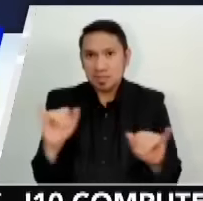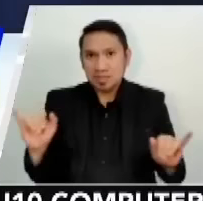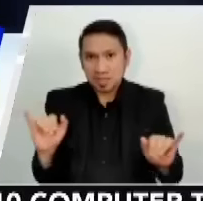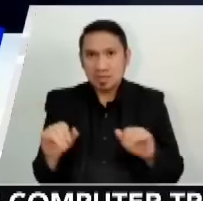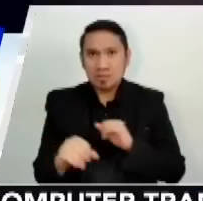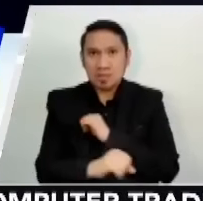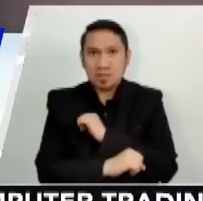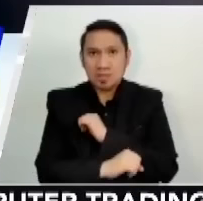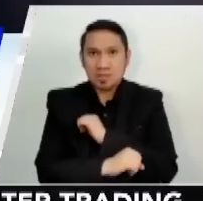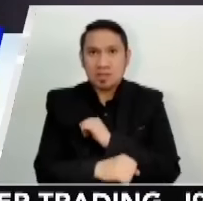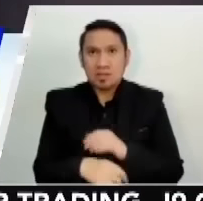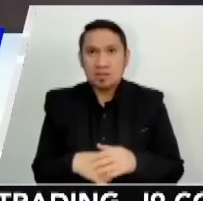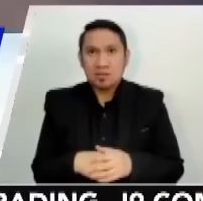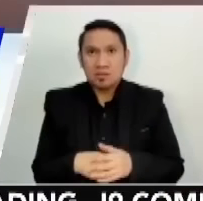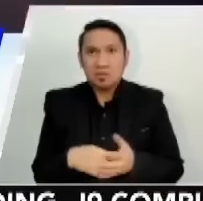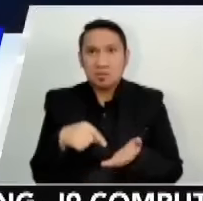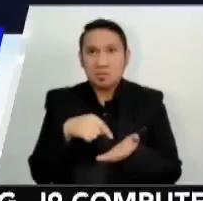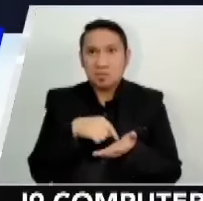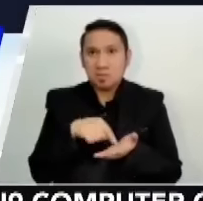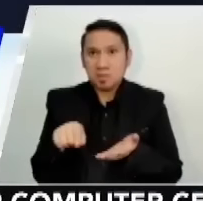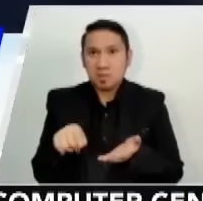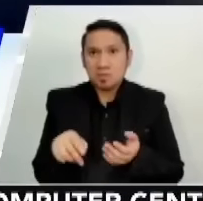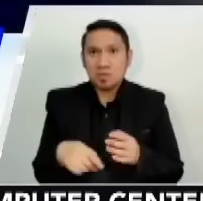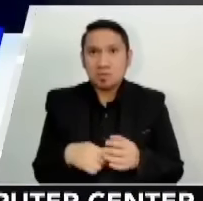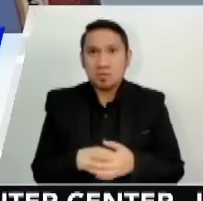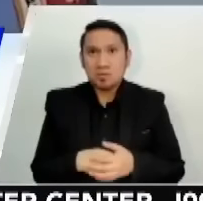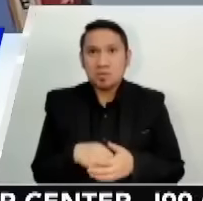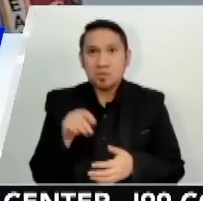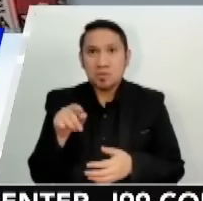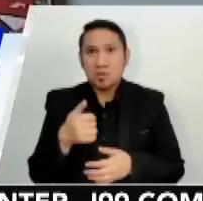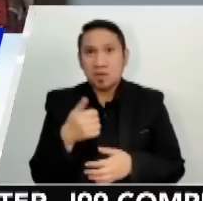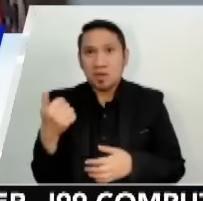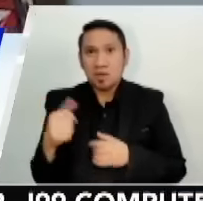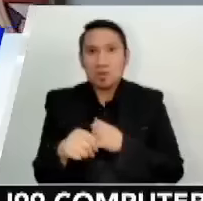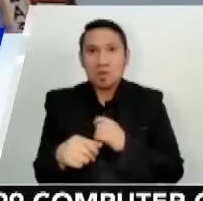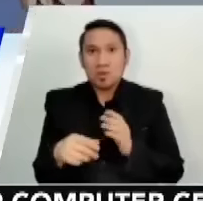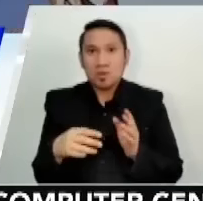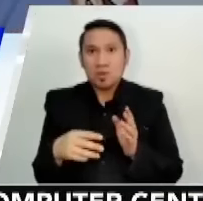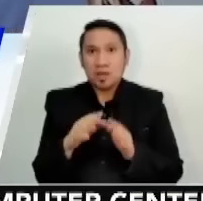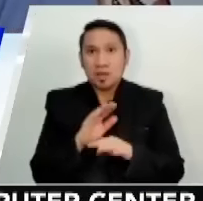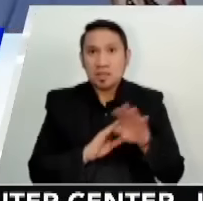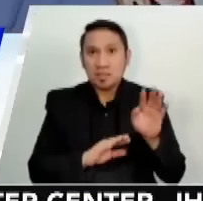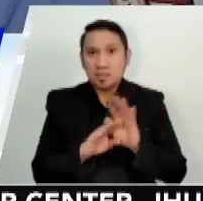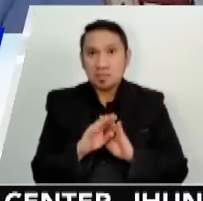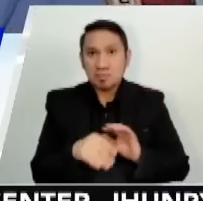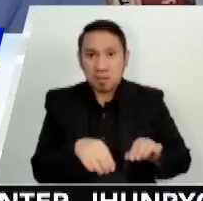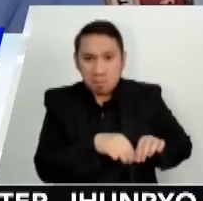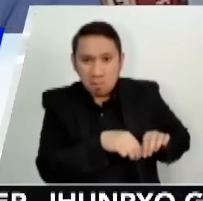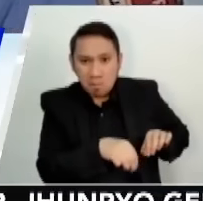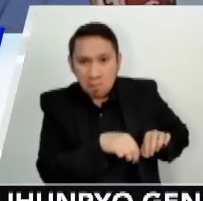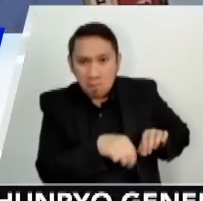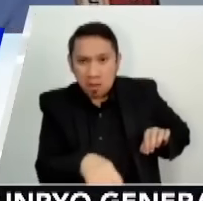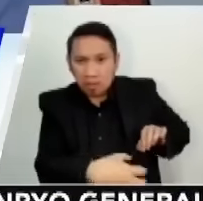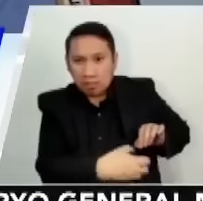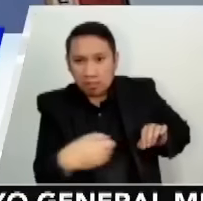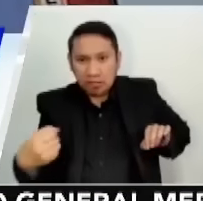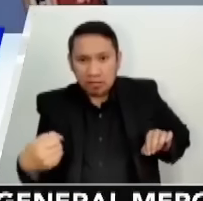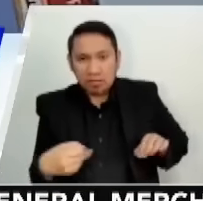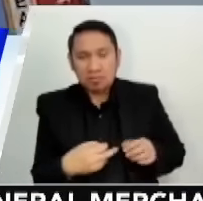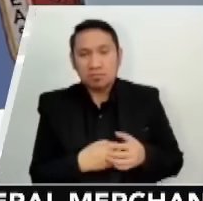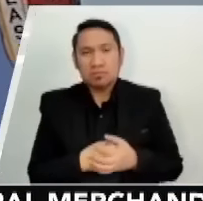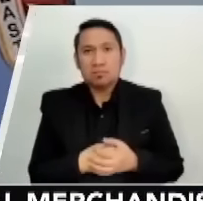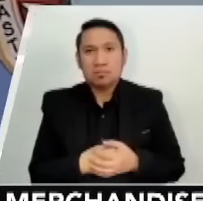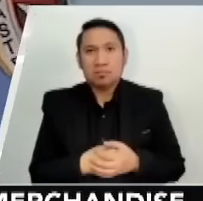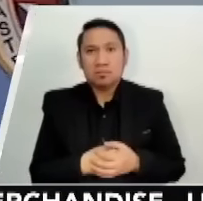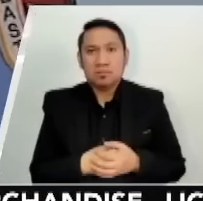nila, kinukover nila yung isang kamay nila. Yung isang kamay nilang gumagalaw sabay bubukas ng zipper ng mga bag ng ating mga biktima. Tapos